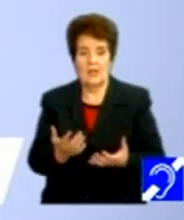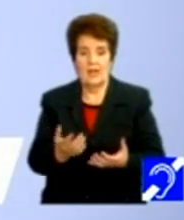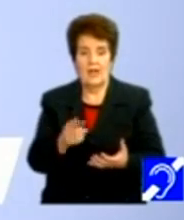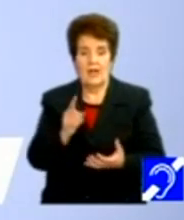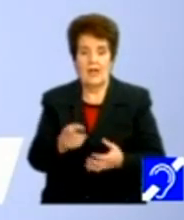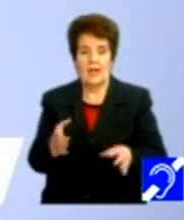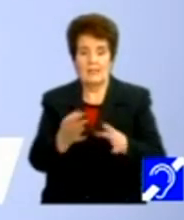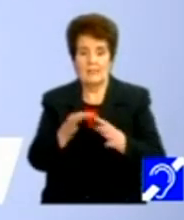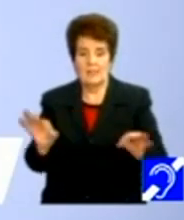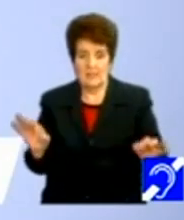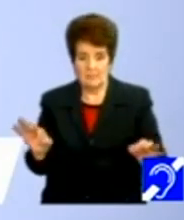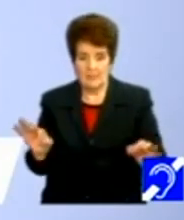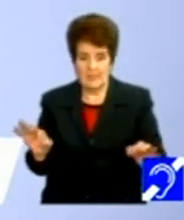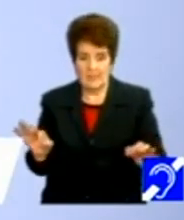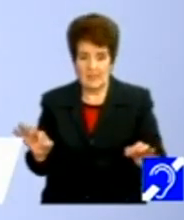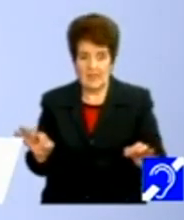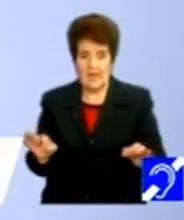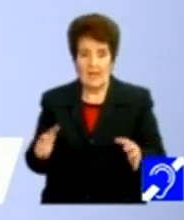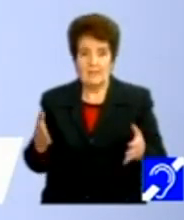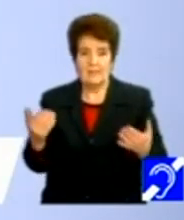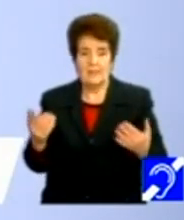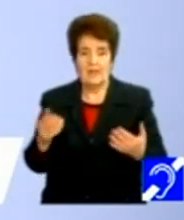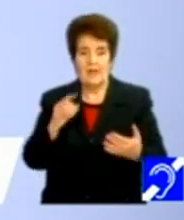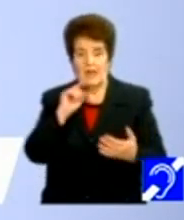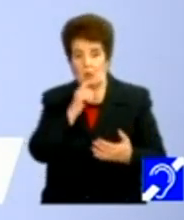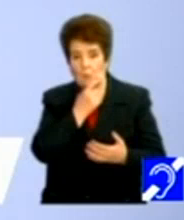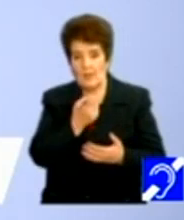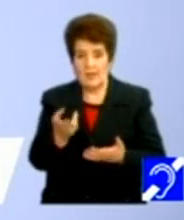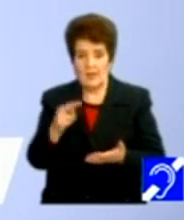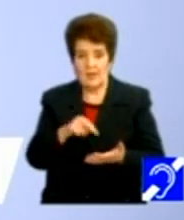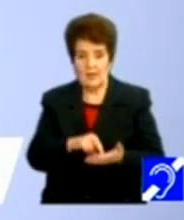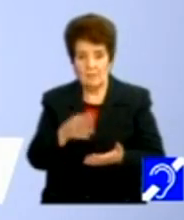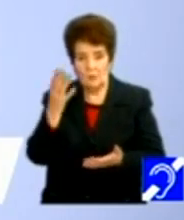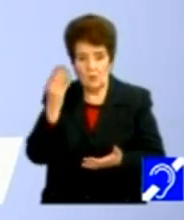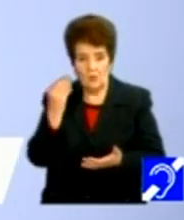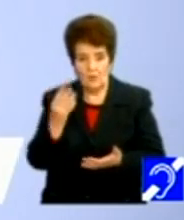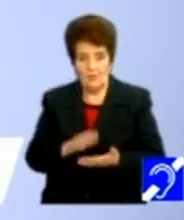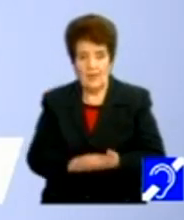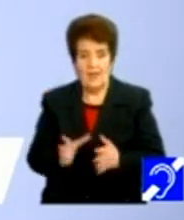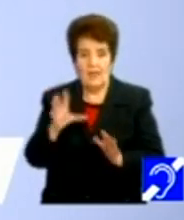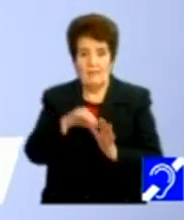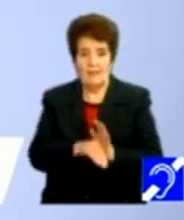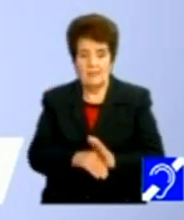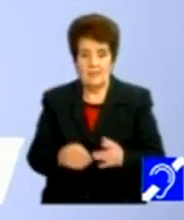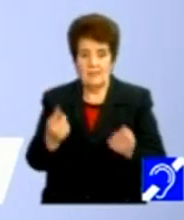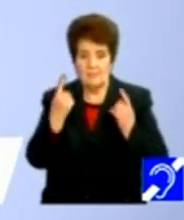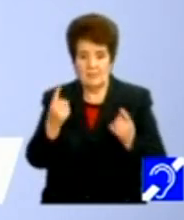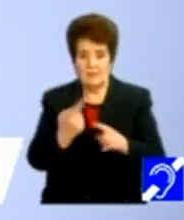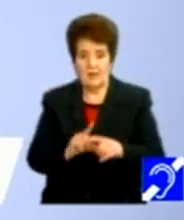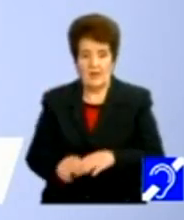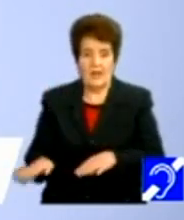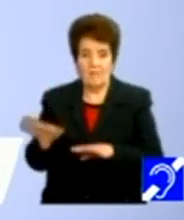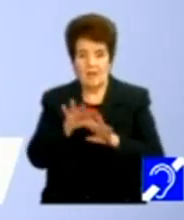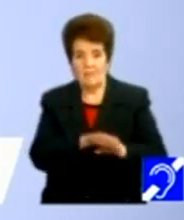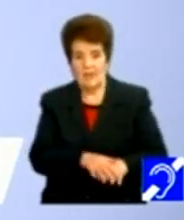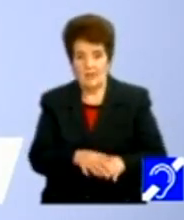ne permite să relansăm total economia Republicii Moldova prin investiții masive care vor veni, așa cum